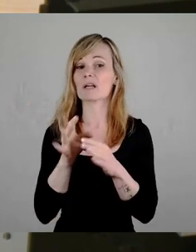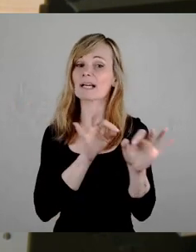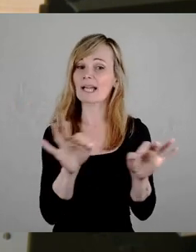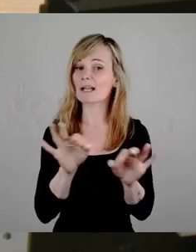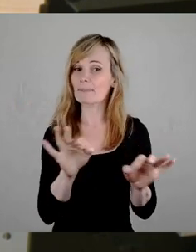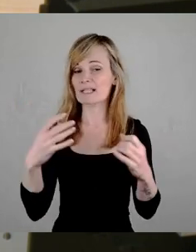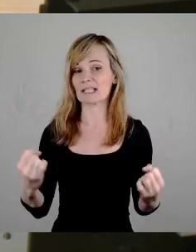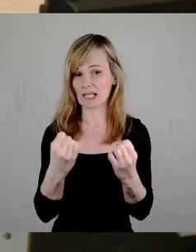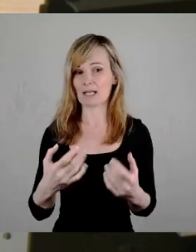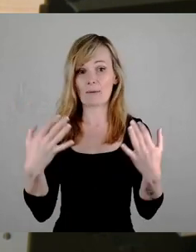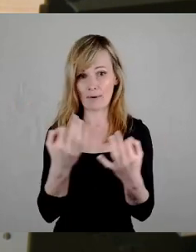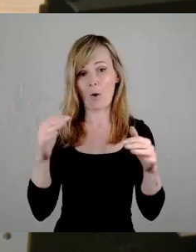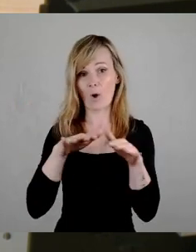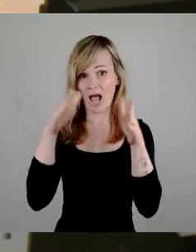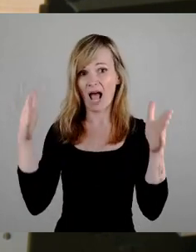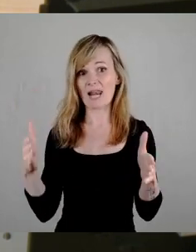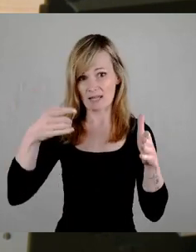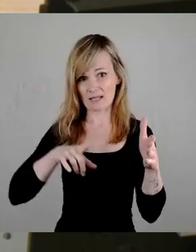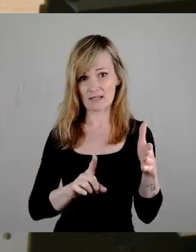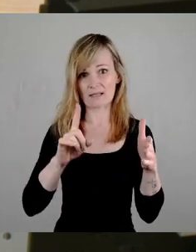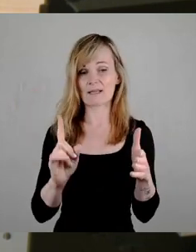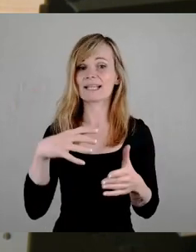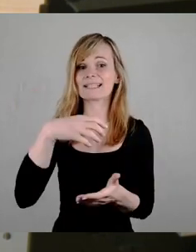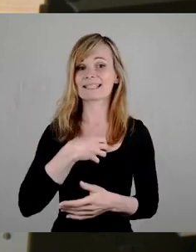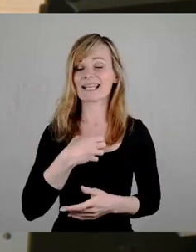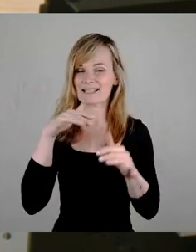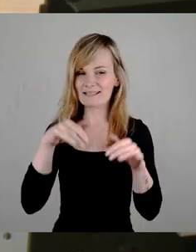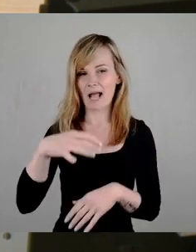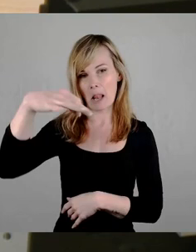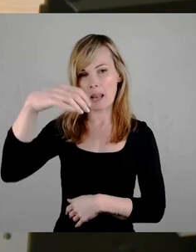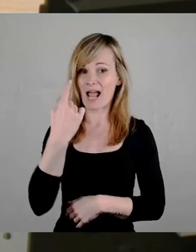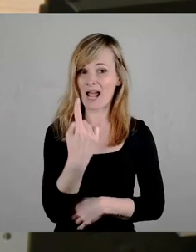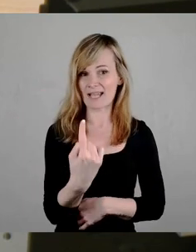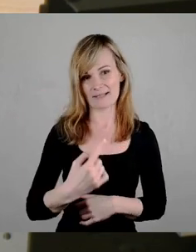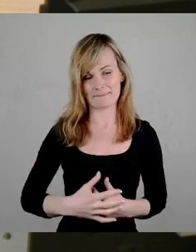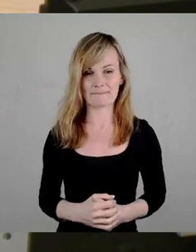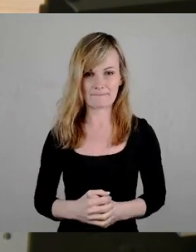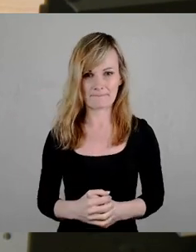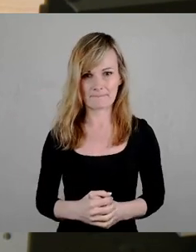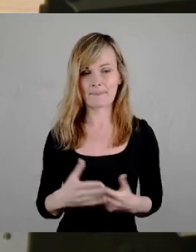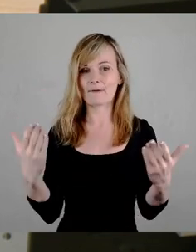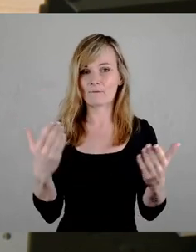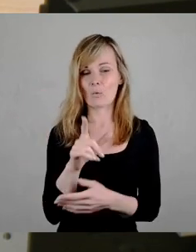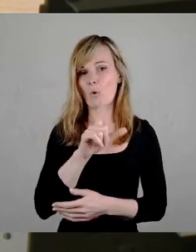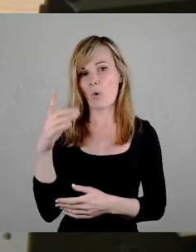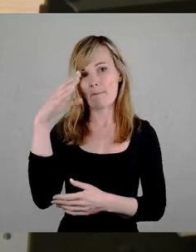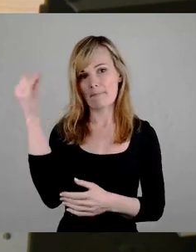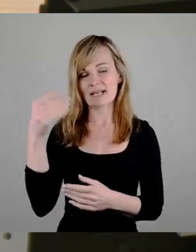Hallen. Dresden hat eine einzige, an der Lohmannstraße in